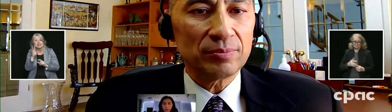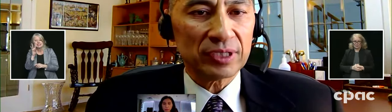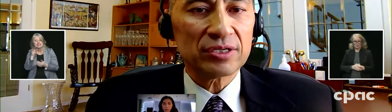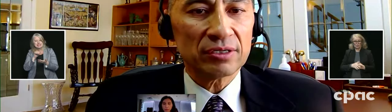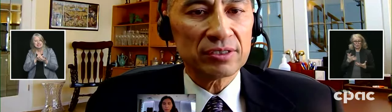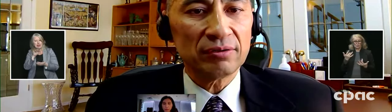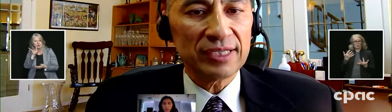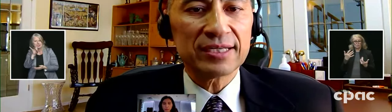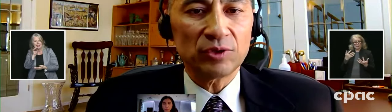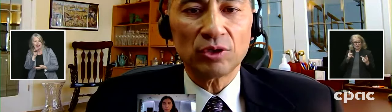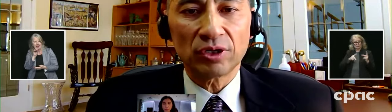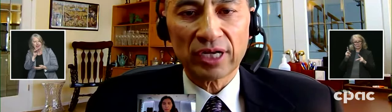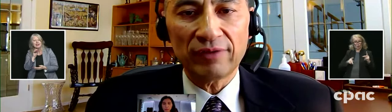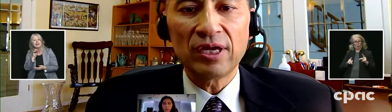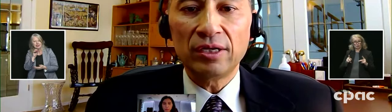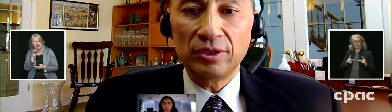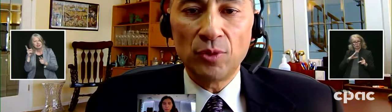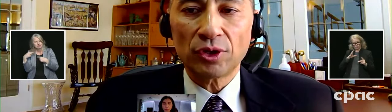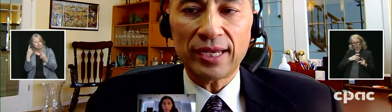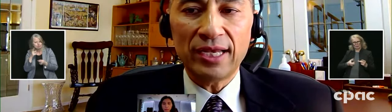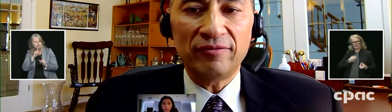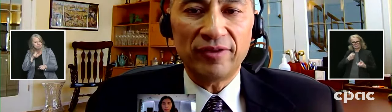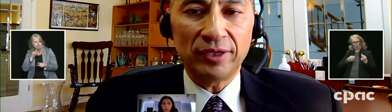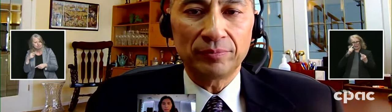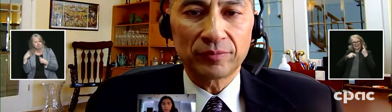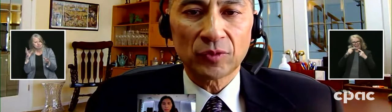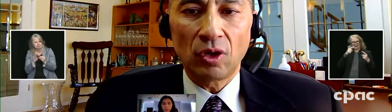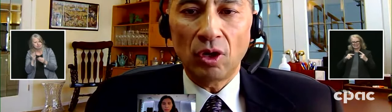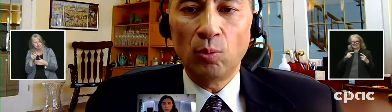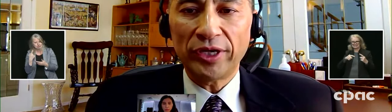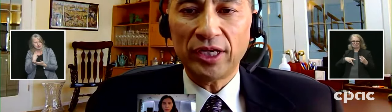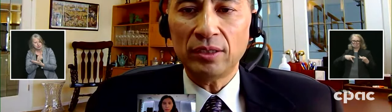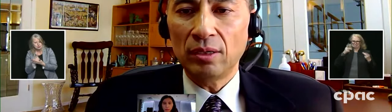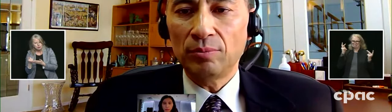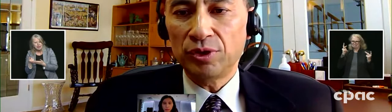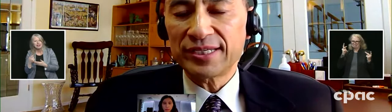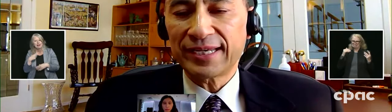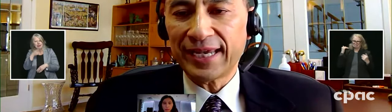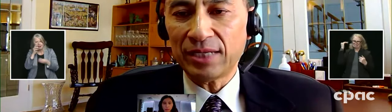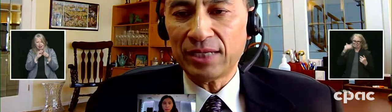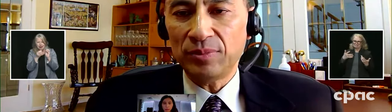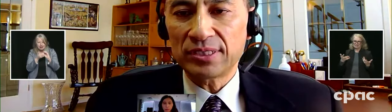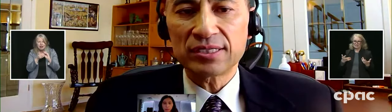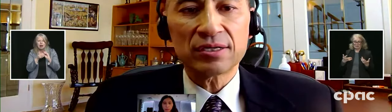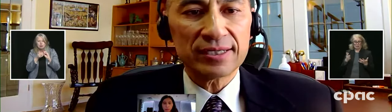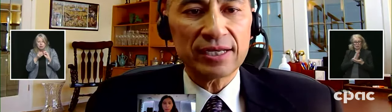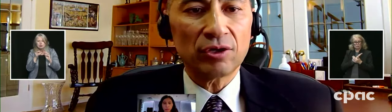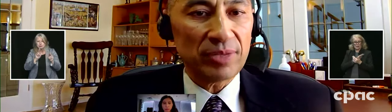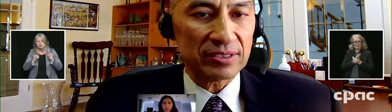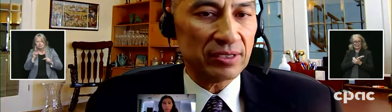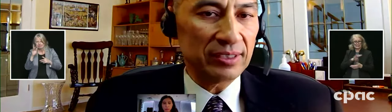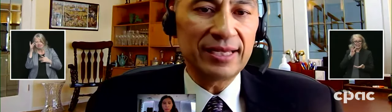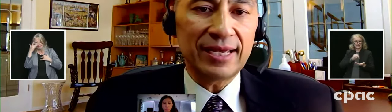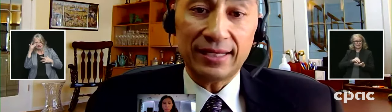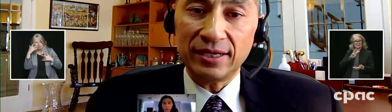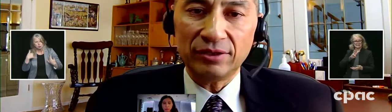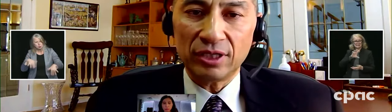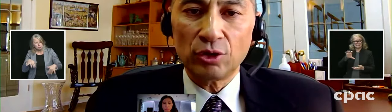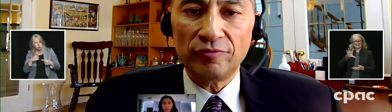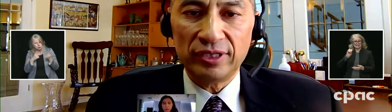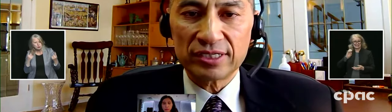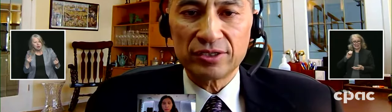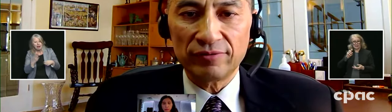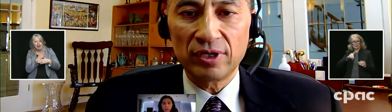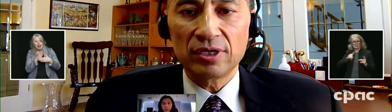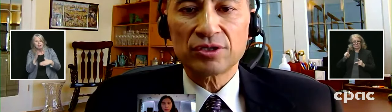de personnes présentant des symptômes graves demeure élevé. En moyenne, plus de 4 650 personnes atteintes